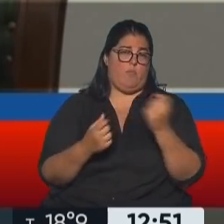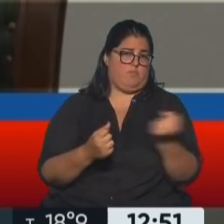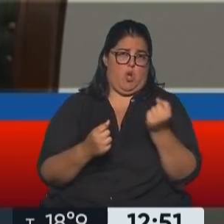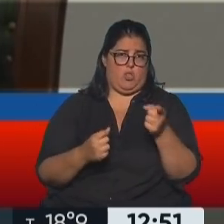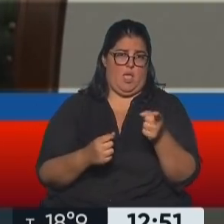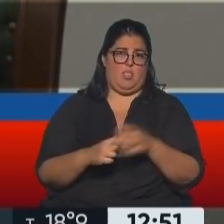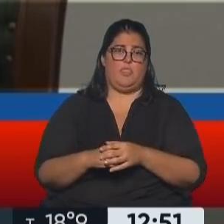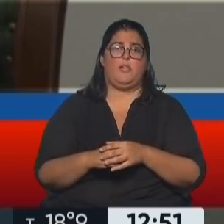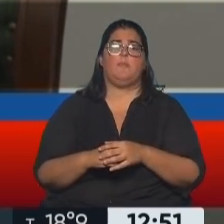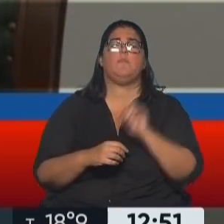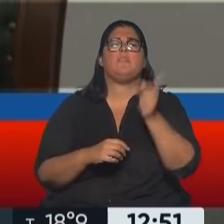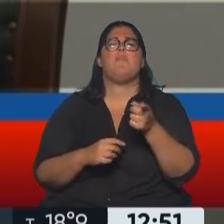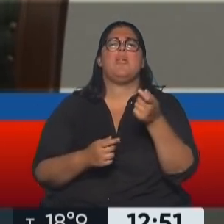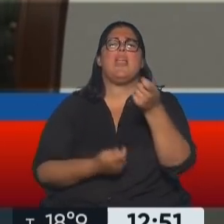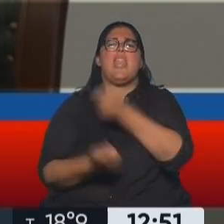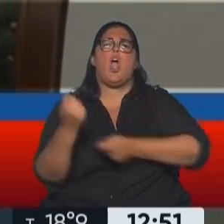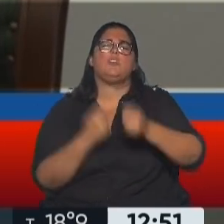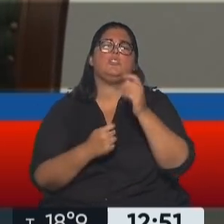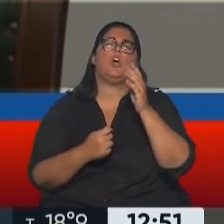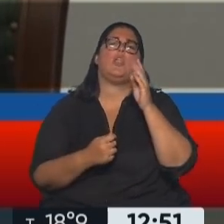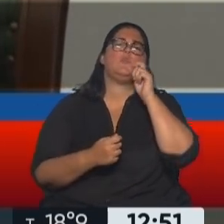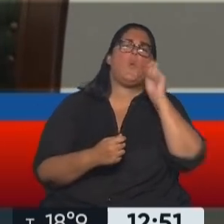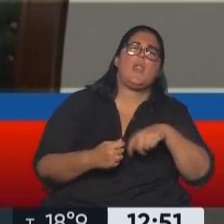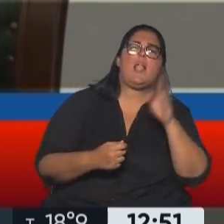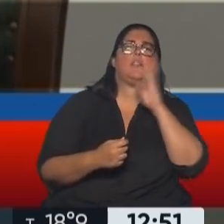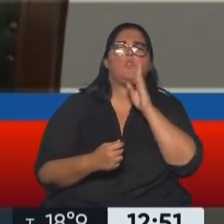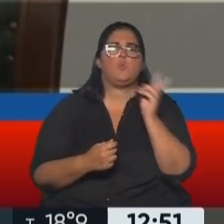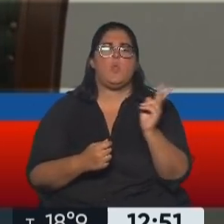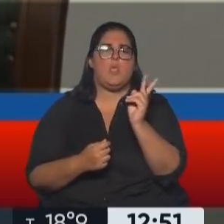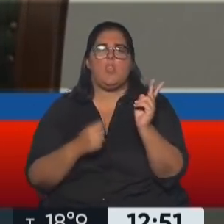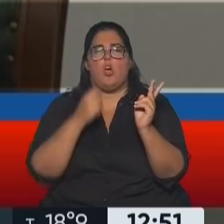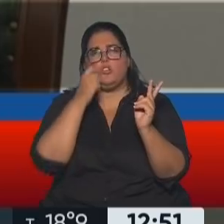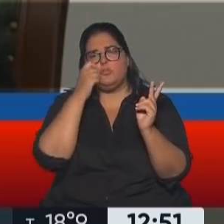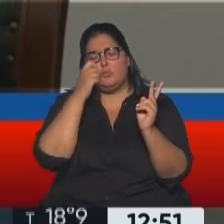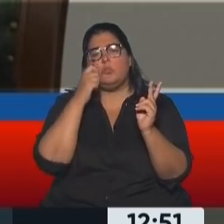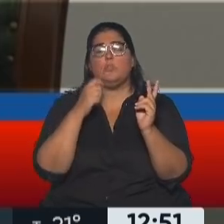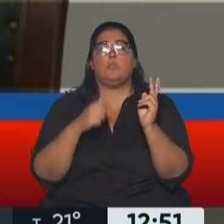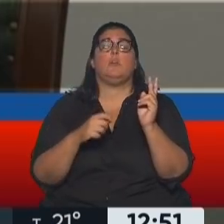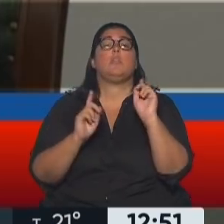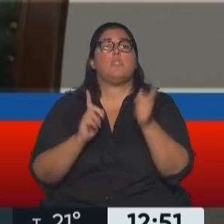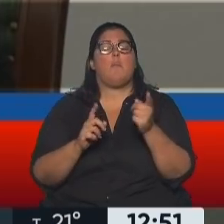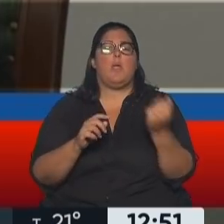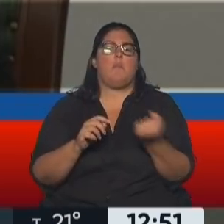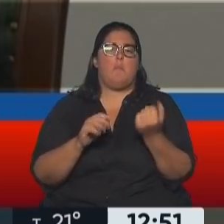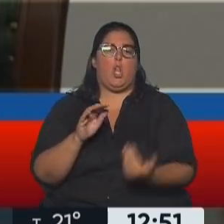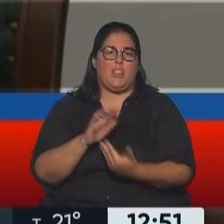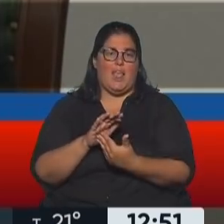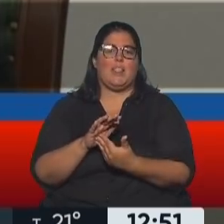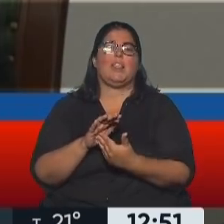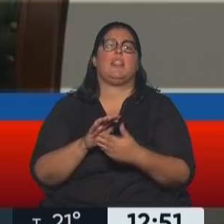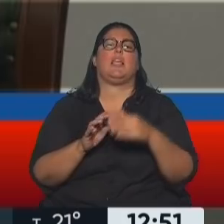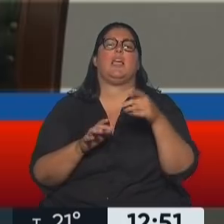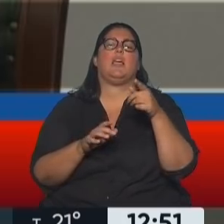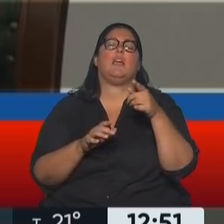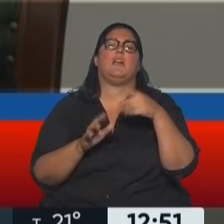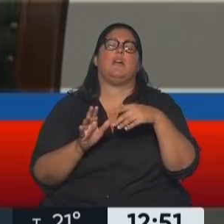степени вот это затягивание, и американцы тут играют однозначно решающую роль, оно нацелено